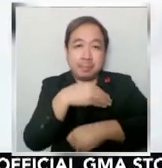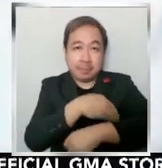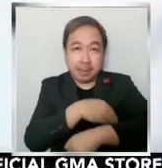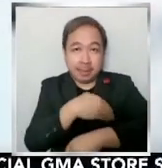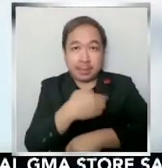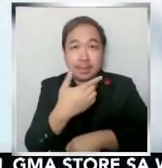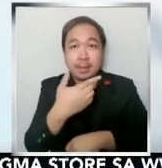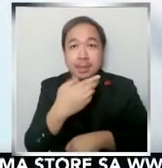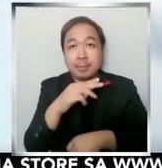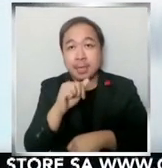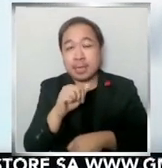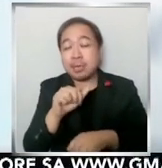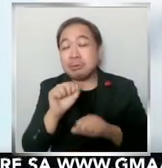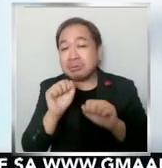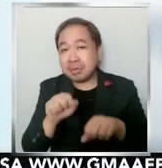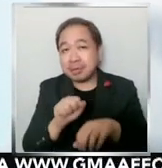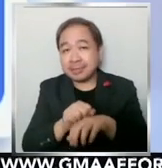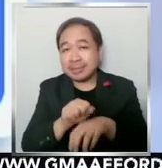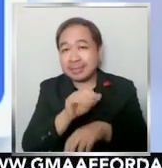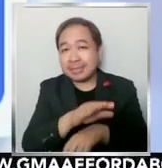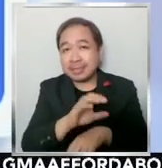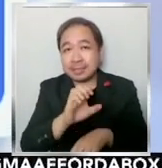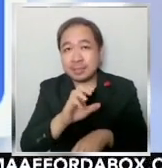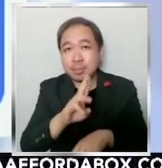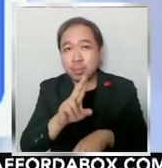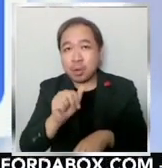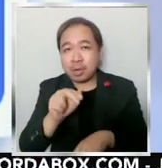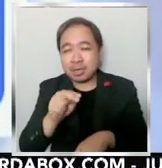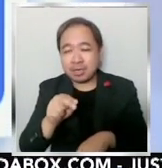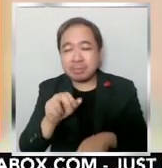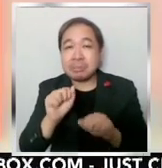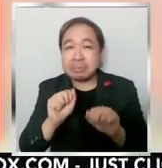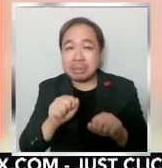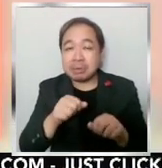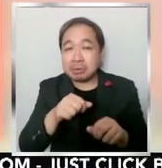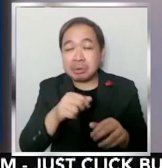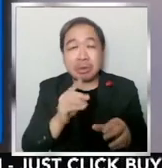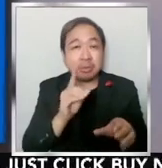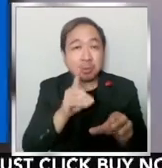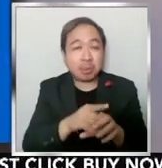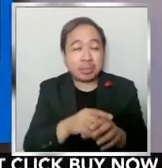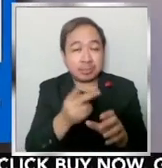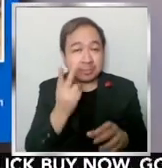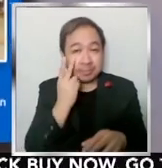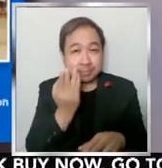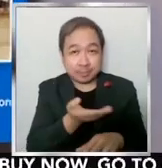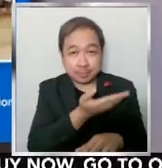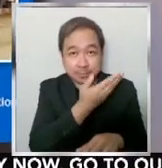Cebuana Luwilier. Pwede ring online via GCash, Shopee at Lazada.